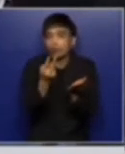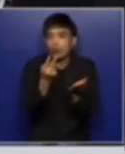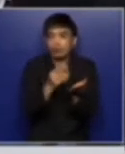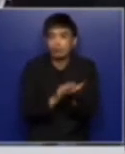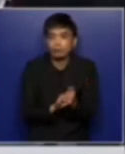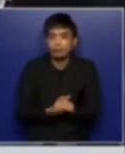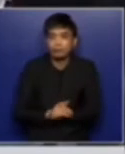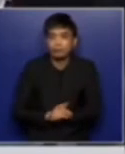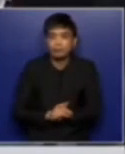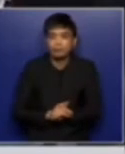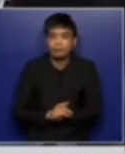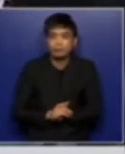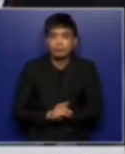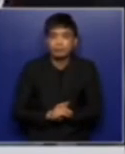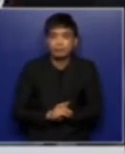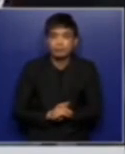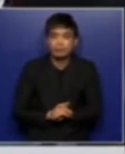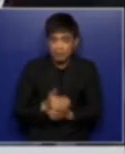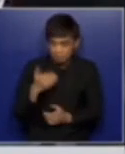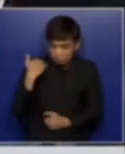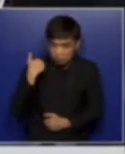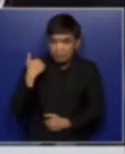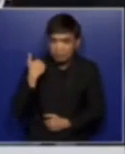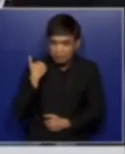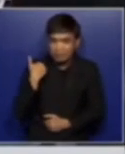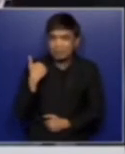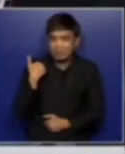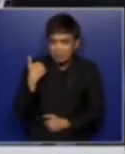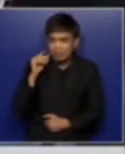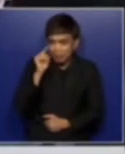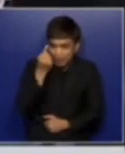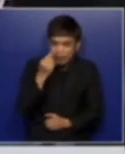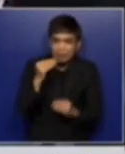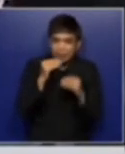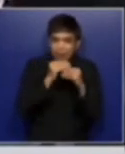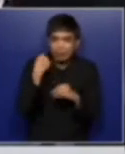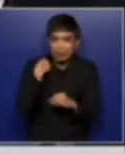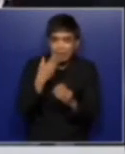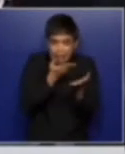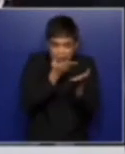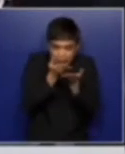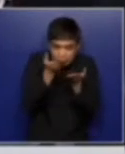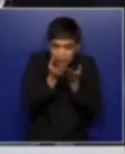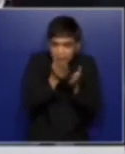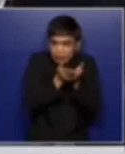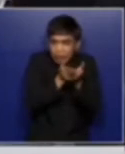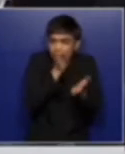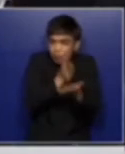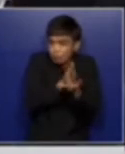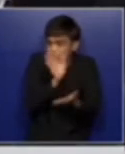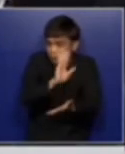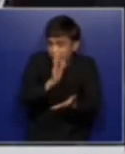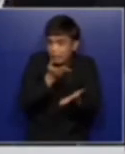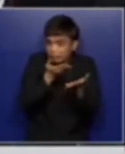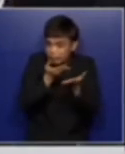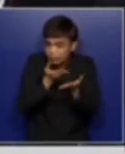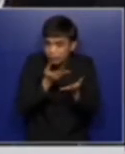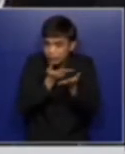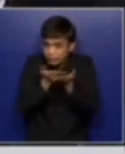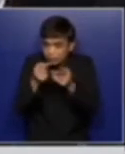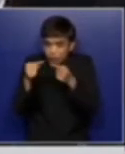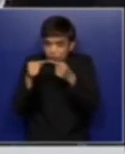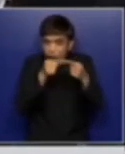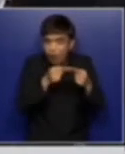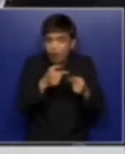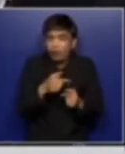ครับยังมีอีกครับไม่ได้หยุดซื้อนะครับเรือดำน้ำเนี่ยผมก็คิดว่